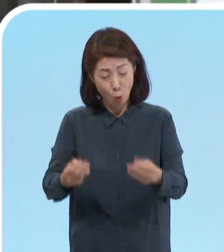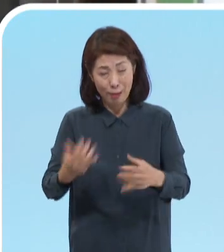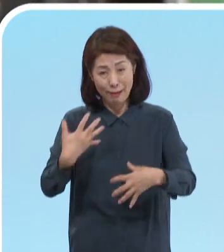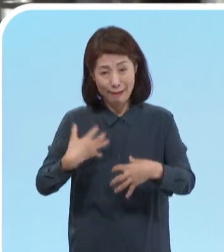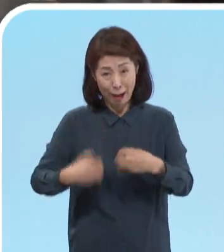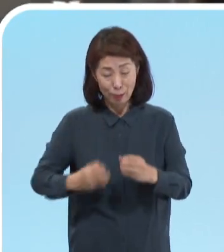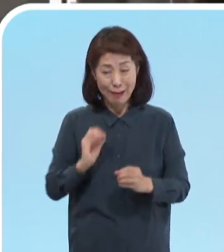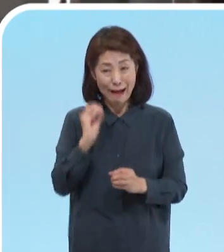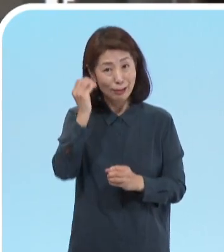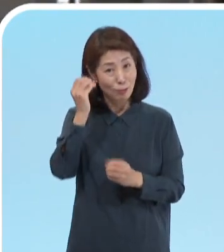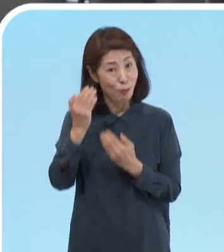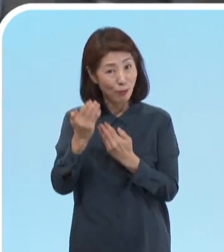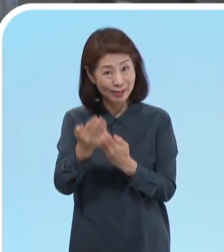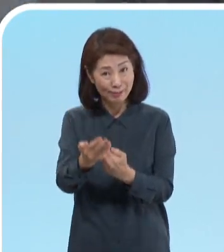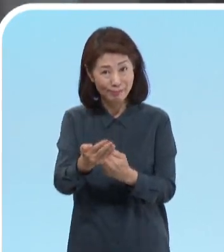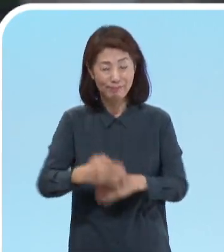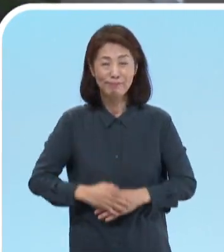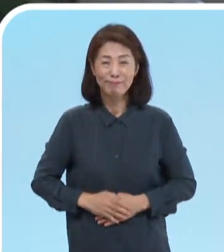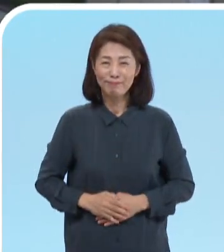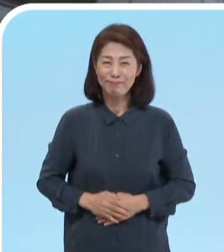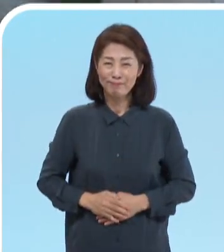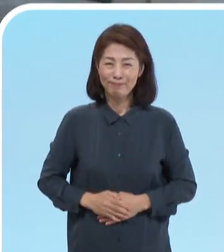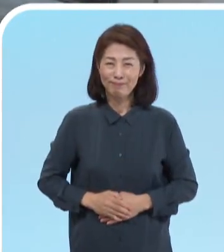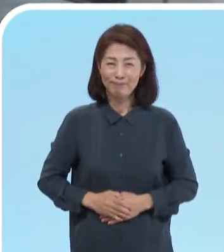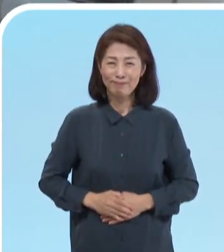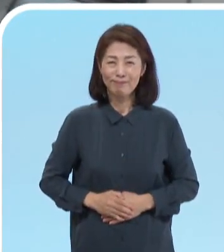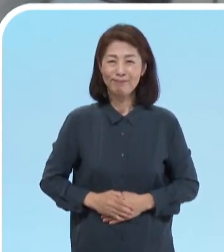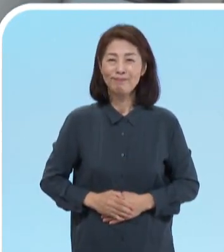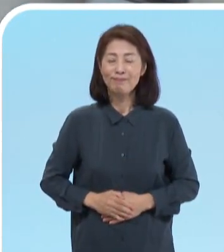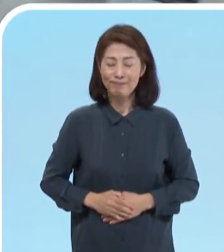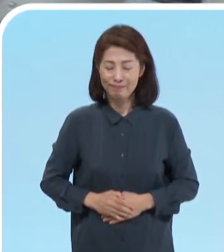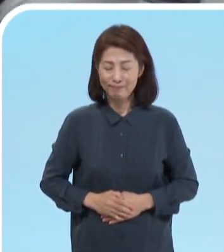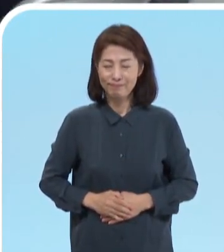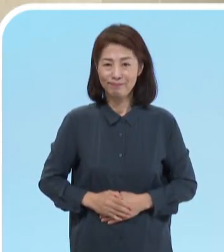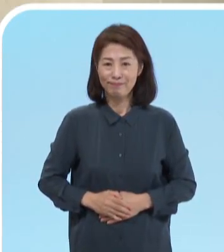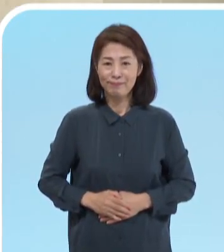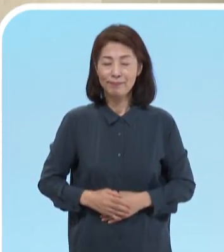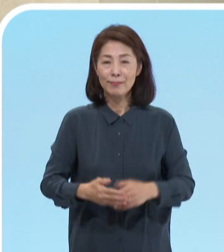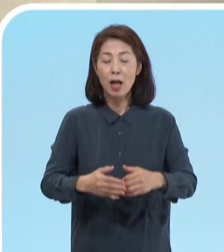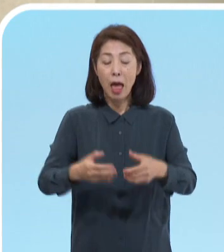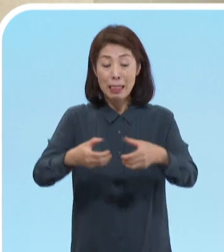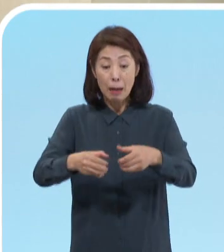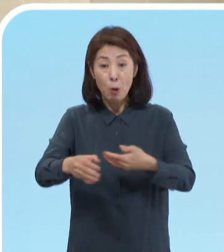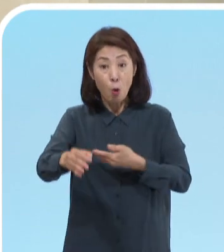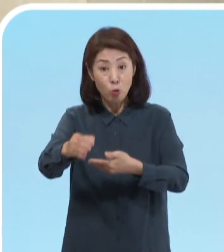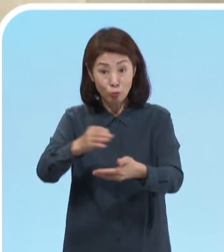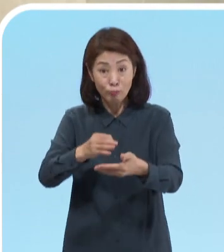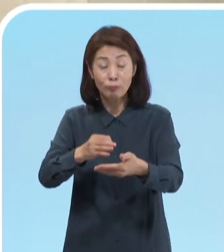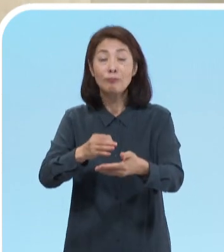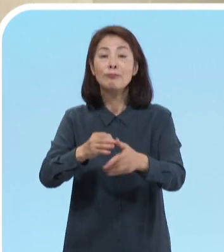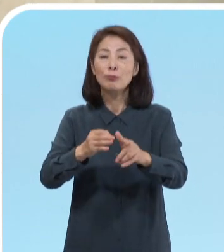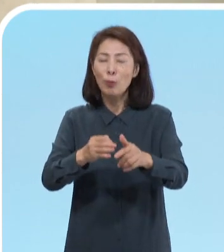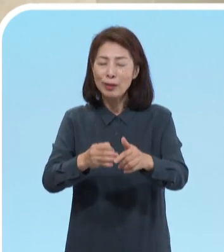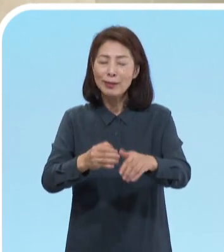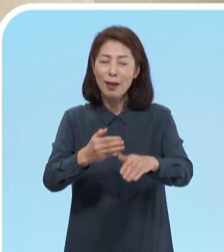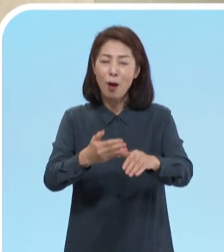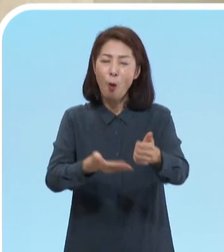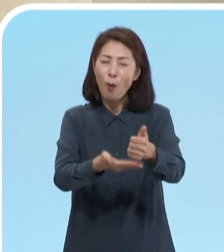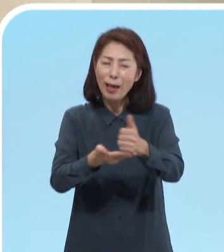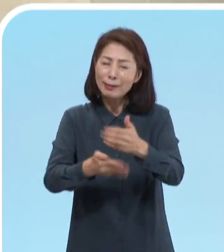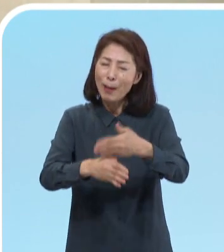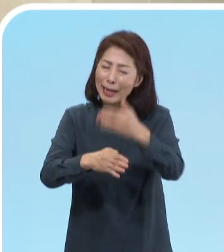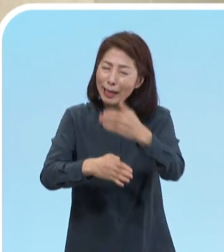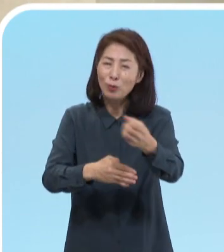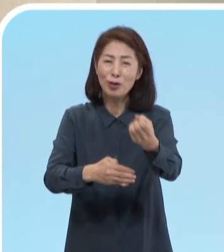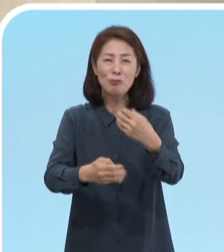作業終わりの生徒さんにやりがいを聞いてみました。 売ってる時にお客さんから感謝の声とかもいただ